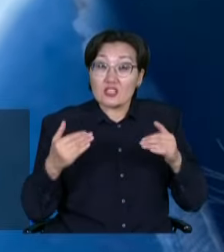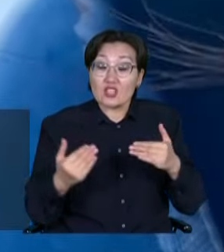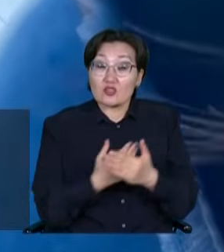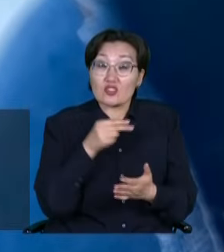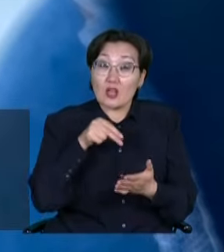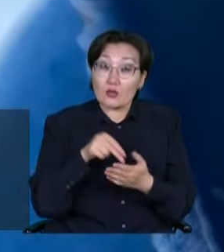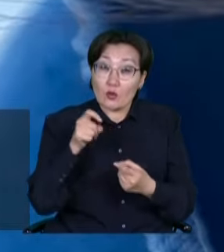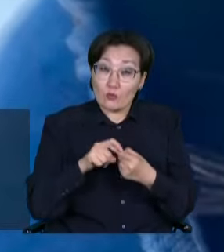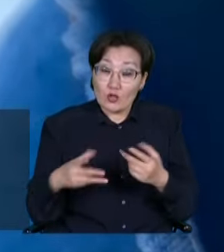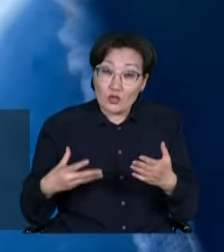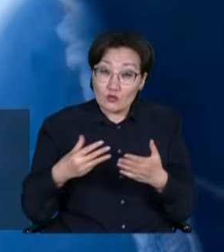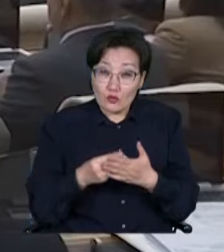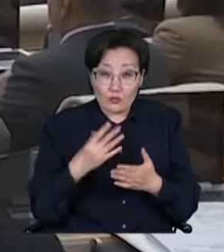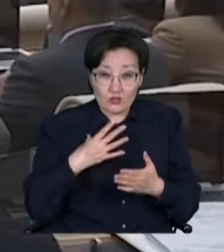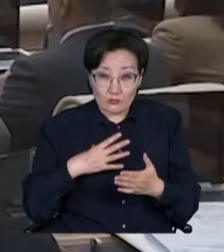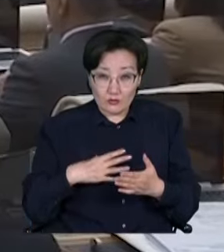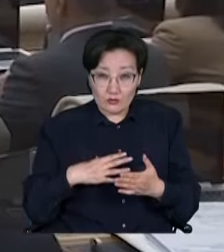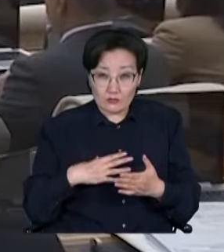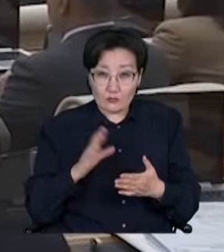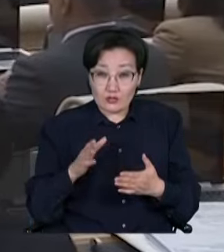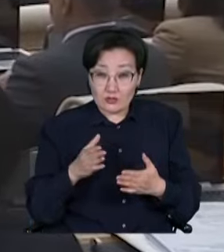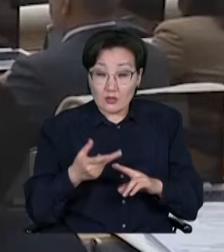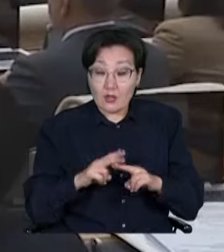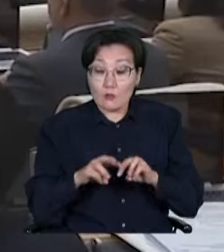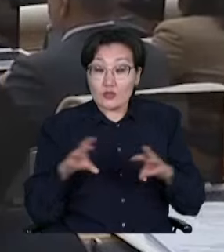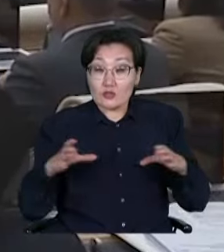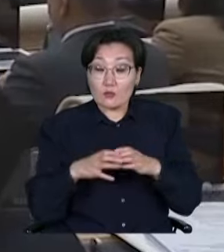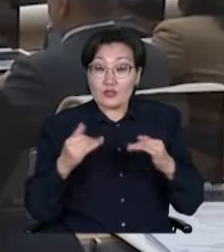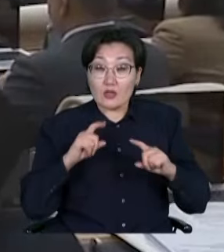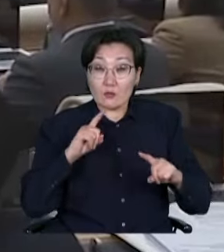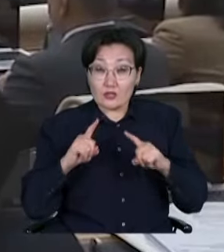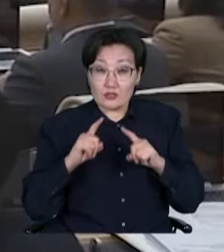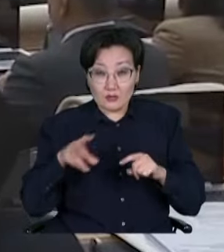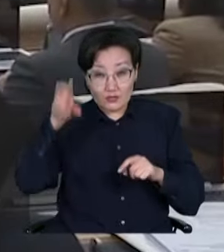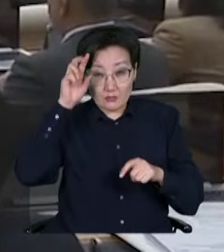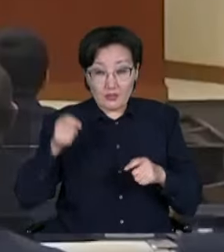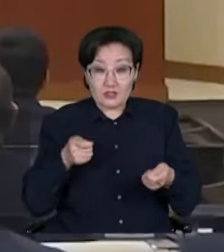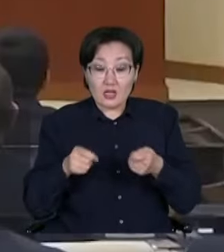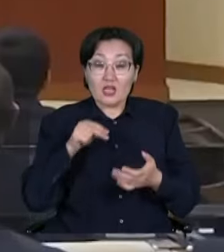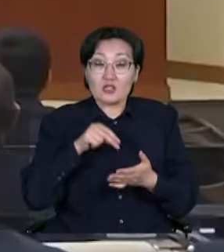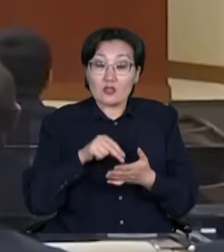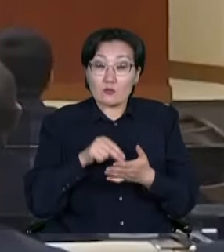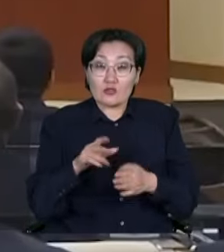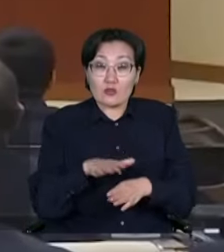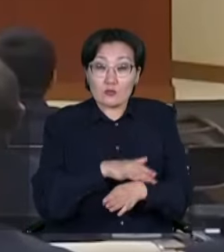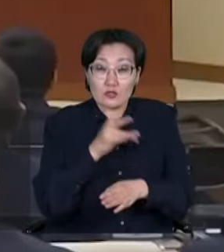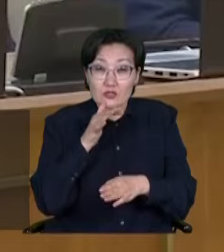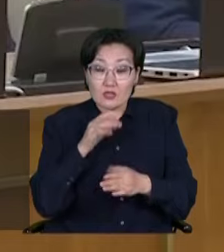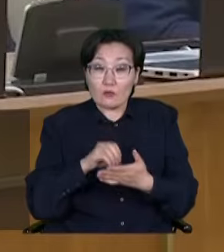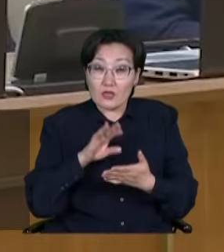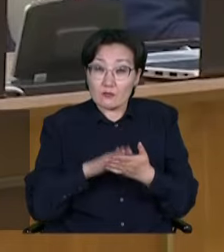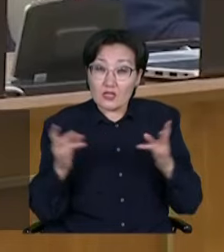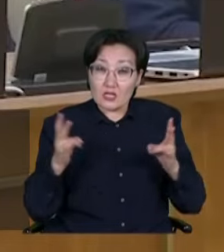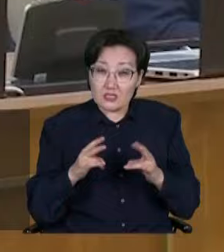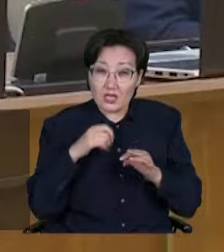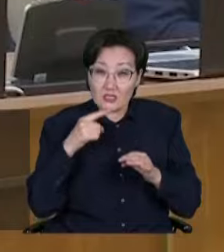тариф бойынша төлем жасауға тура келеді деген сөз. Айта кетейік, үкіметтің бүгінгі отырысында мемлекет басшысы тарифтер ұзақ мерзімге белгіленуі